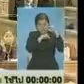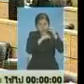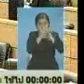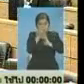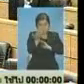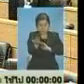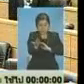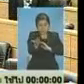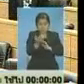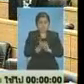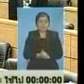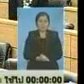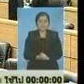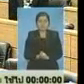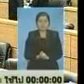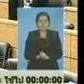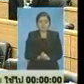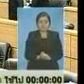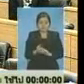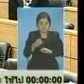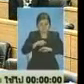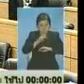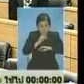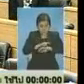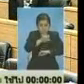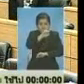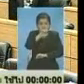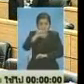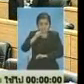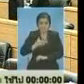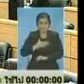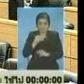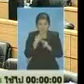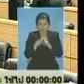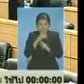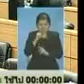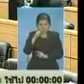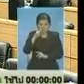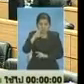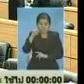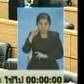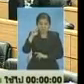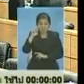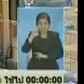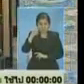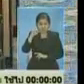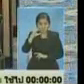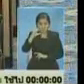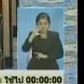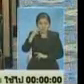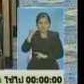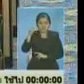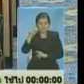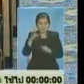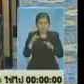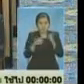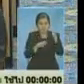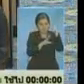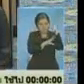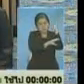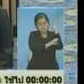รองนายกเชิญเลยครับ ท่านประธานสภาผู้แทนราษฎรที่เคารพกับผมนายสิริโชคโสภาสมาชิกสภาผู้แทนราษฎรจังหวัดสงขลาพรรคประชาธิปัต